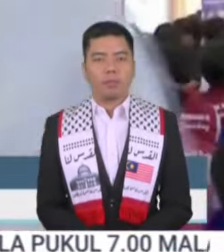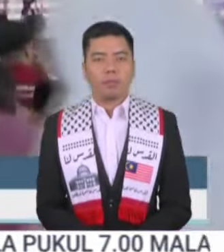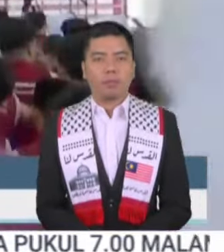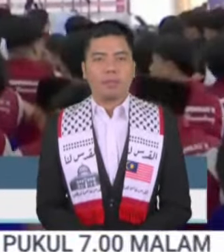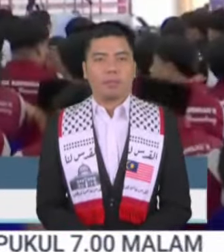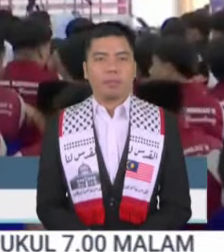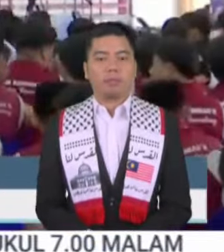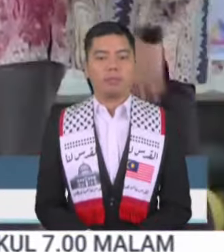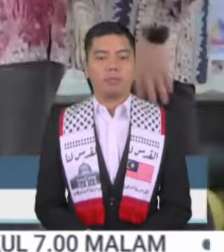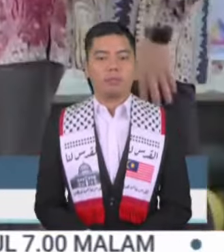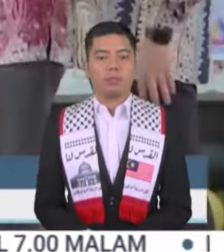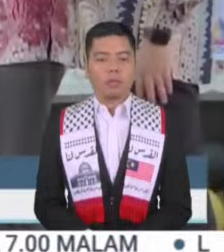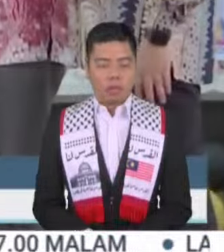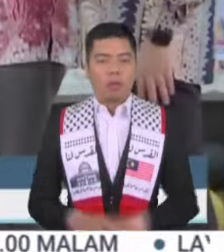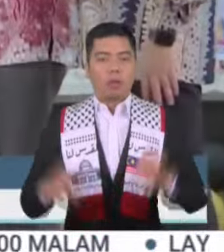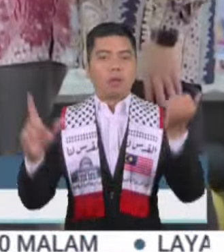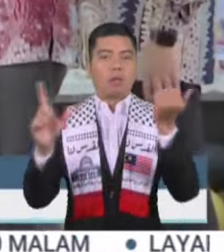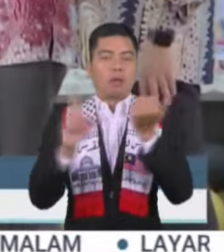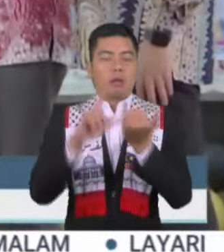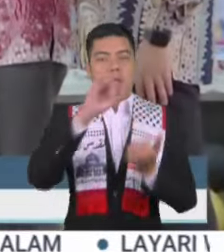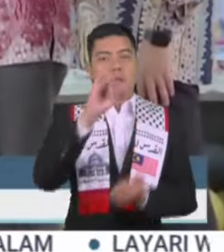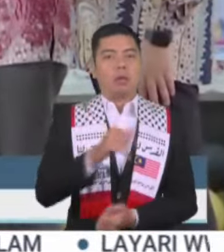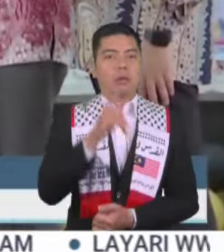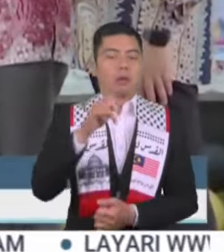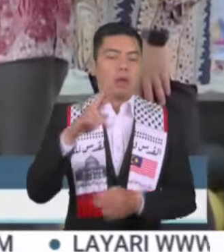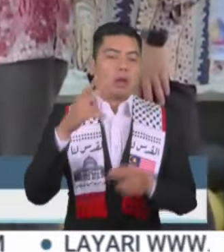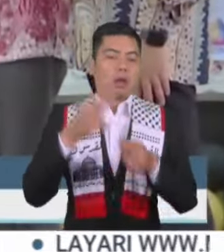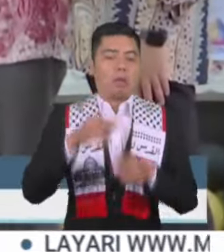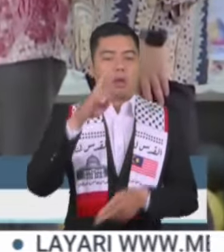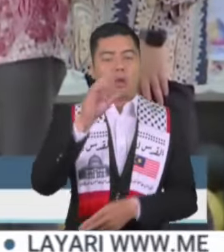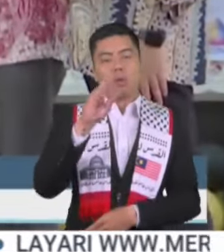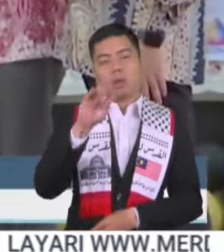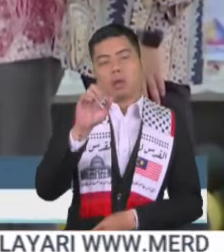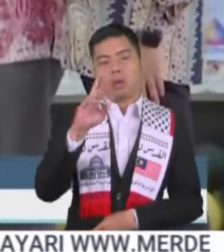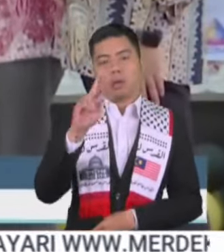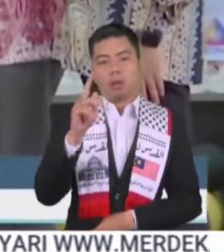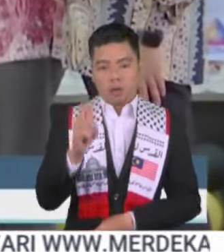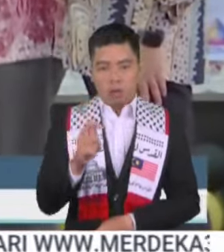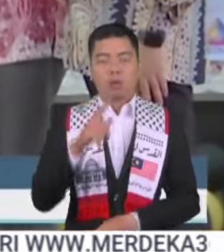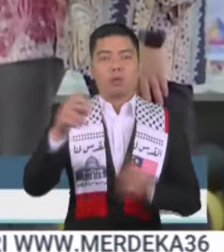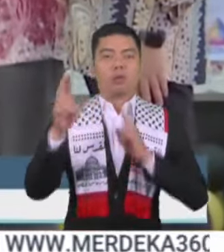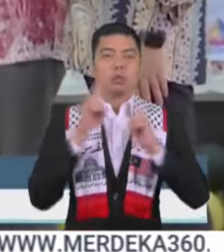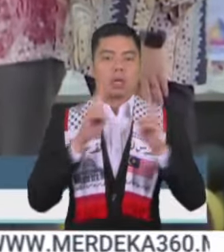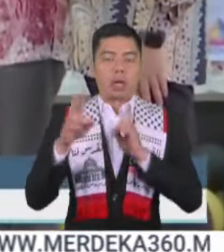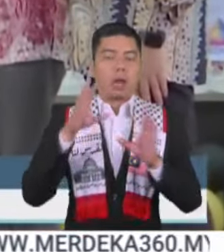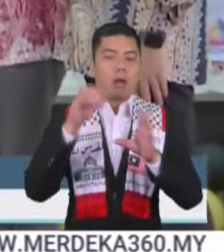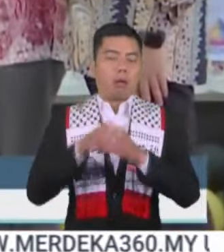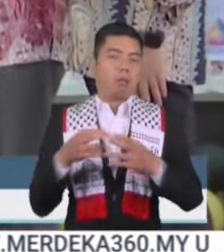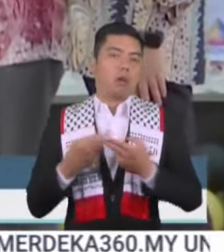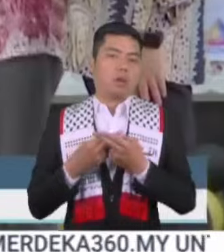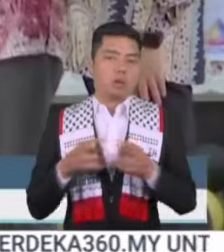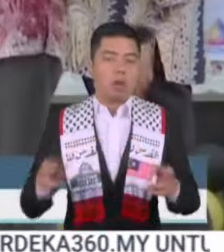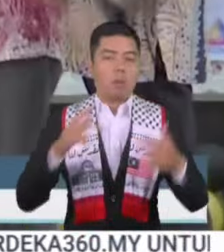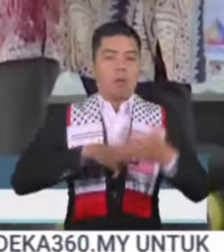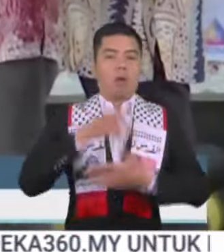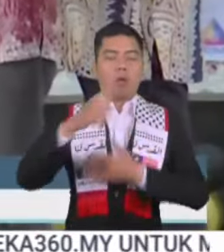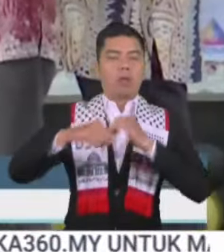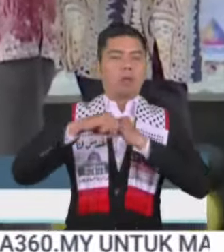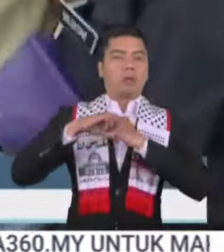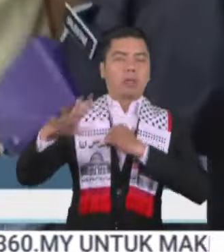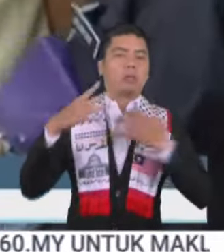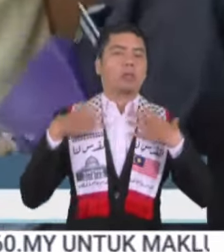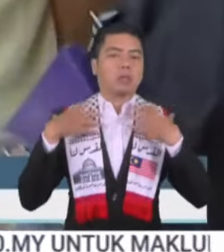mereka pembantu menteri kerja Raya dat Robert tawik yang juga Adun bingkor menyatakan demikian selepas merasmikan program promosi